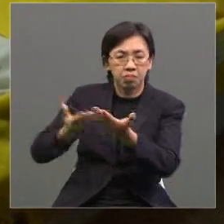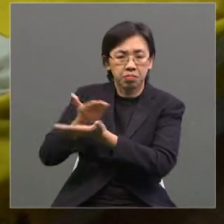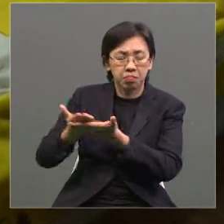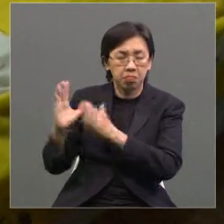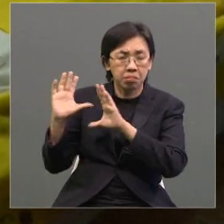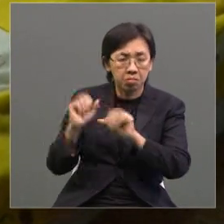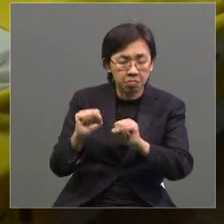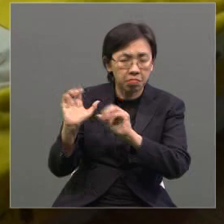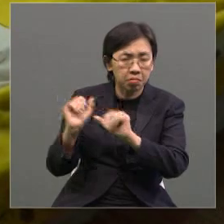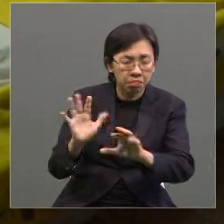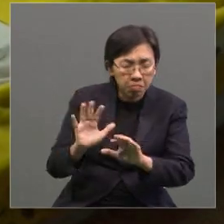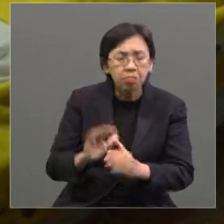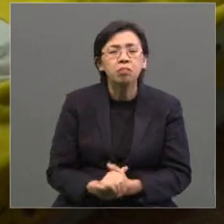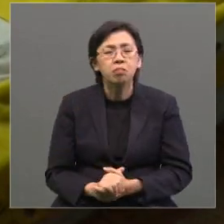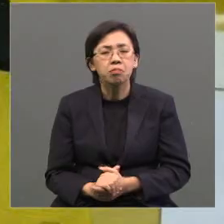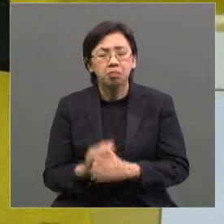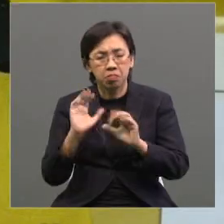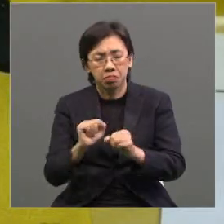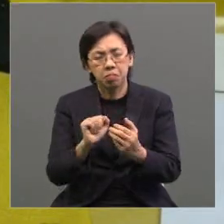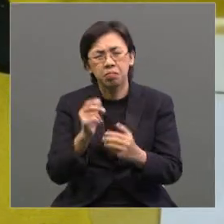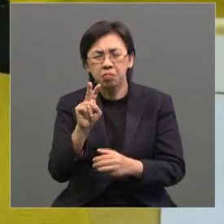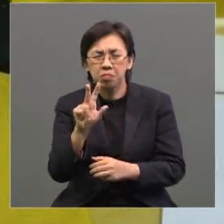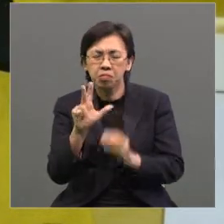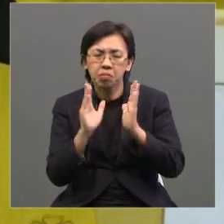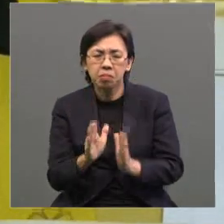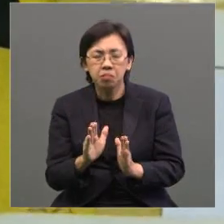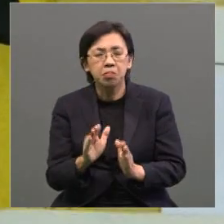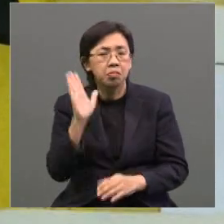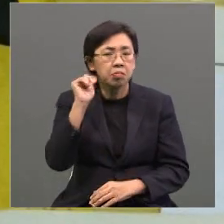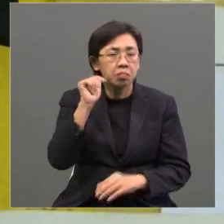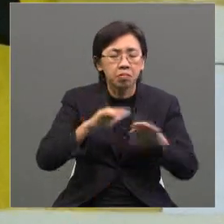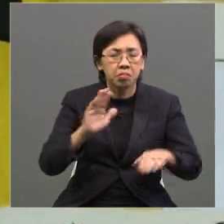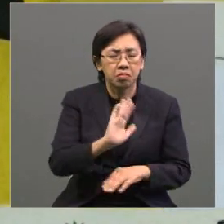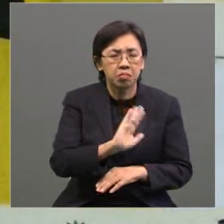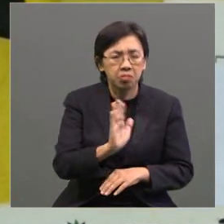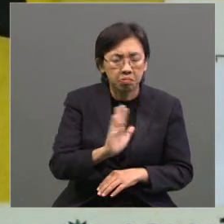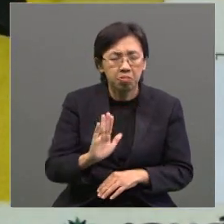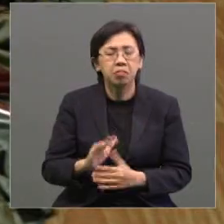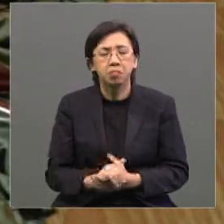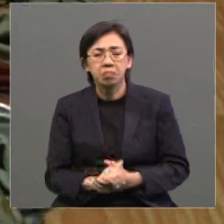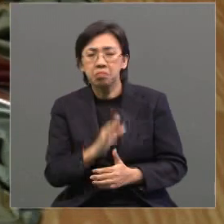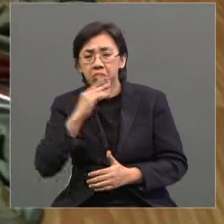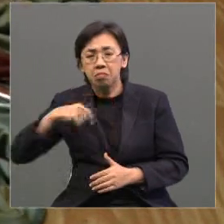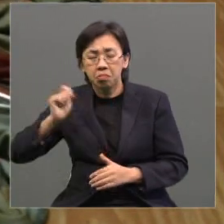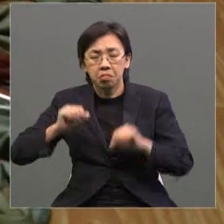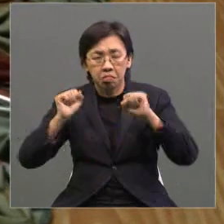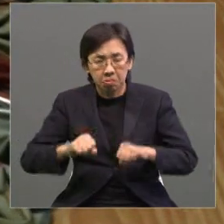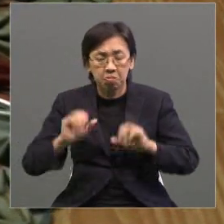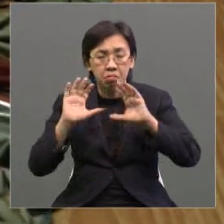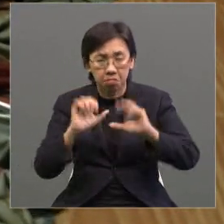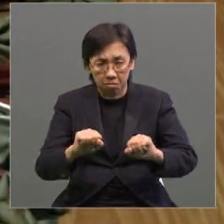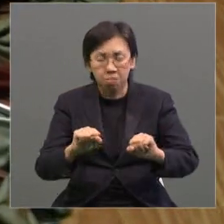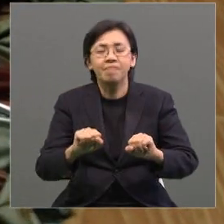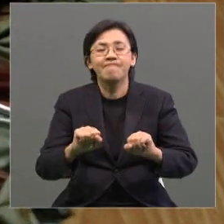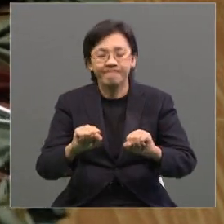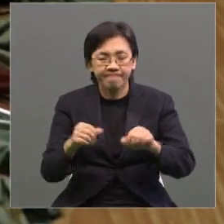หมายจับเป้าหมายเพิ่มเติมมีด้วยกัน 2-3 รายนะครับแต่ว่าไม่ใช่พ่อแม่เด็กนะถ้าหากว่าศาลอนุมัติออกหมายจับให้เมื่อ